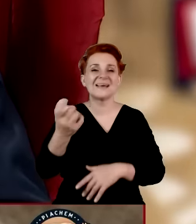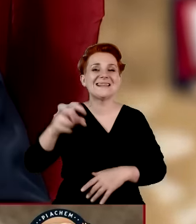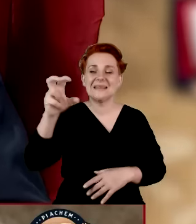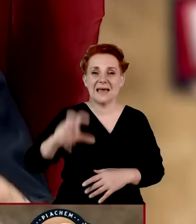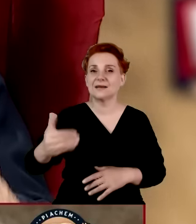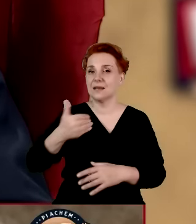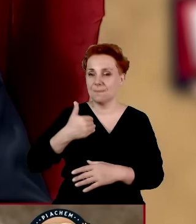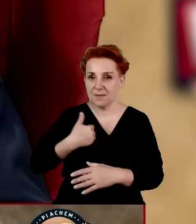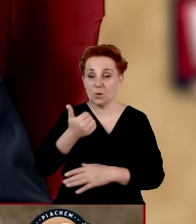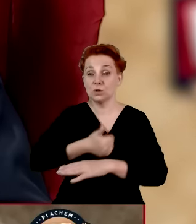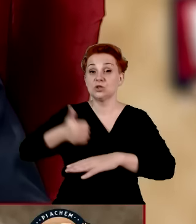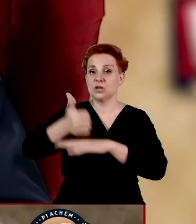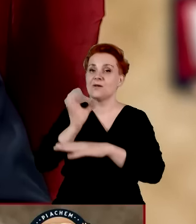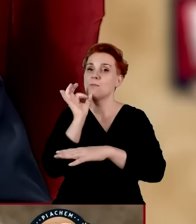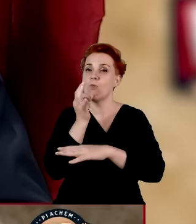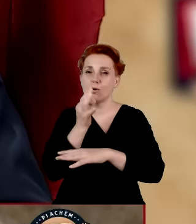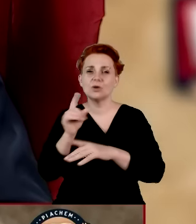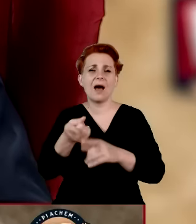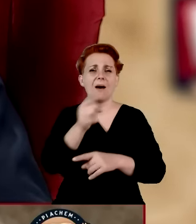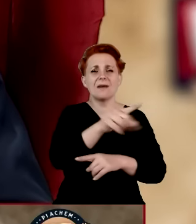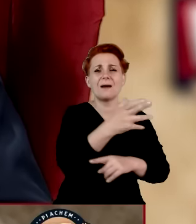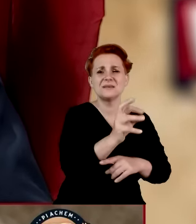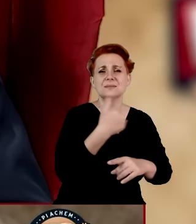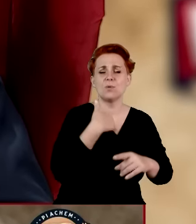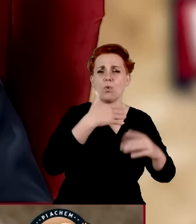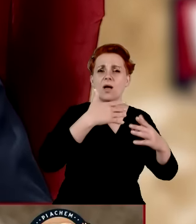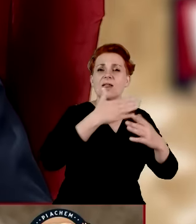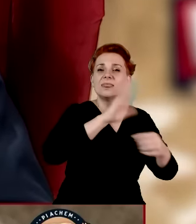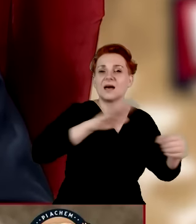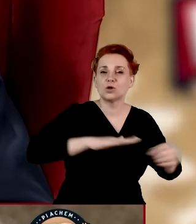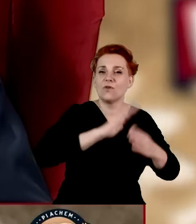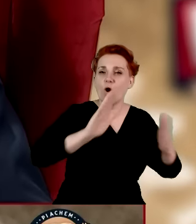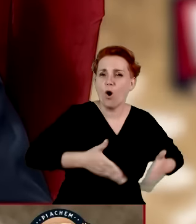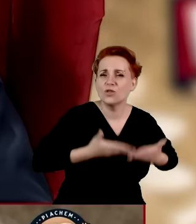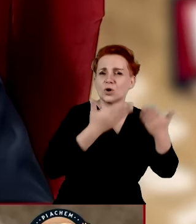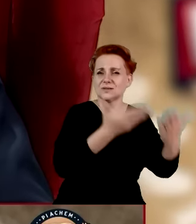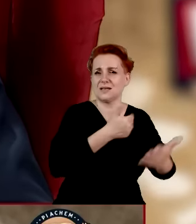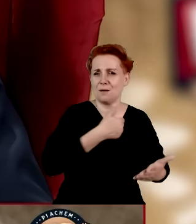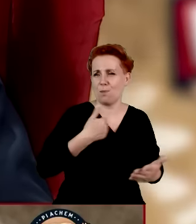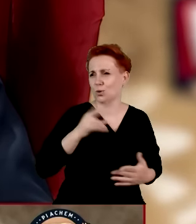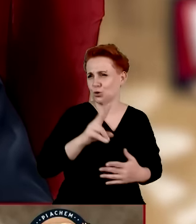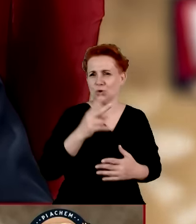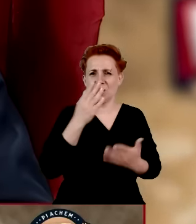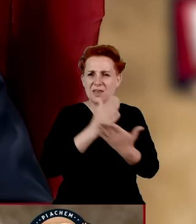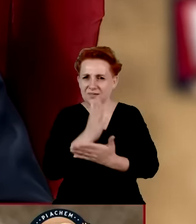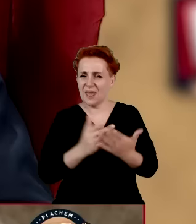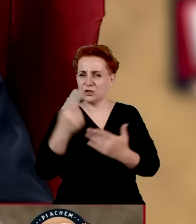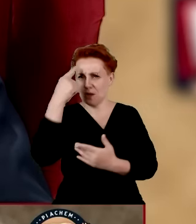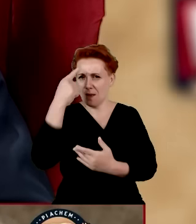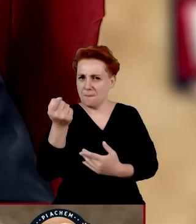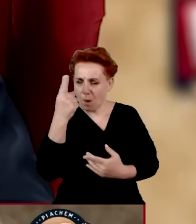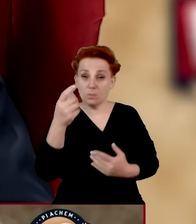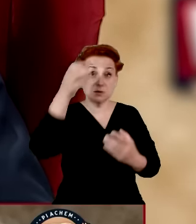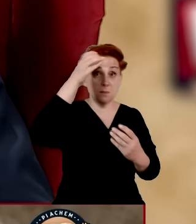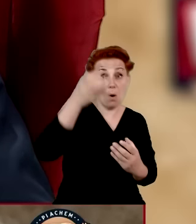Michał Kamiński działał w Narodowym Odrodzeniu Polski. Wtedy wierzyli w jakieś idee. Jedni powiedzą mądre, inni powiedzą głupie. Dzisiaj